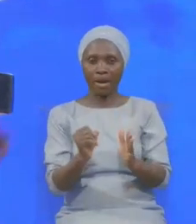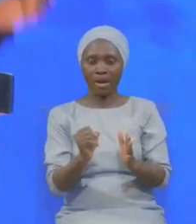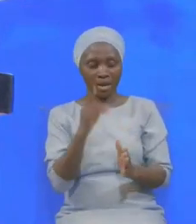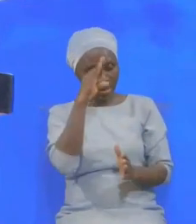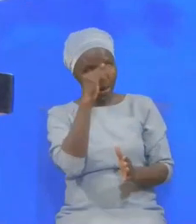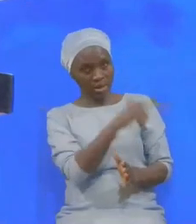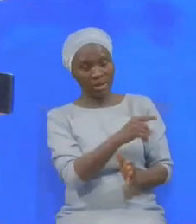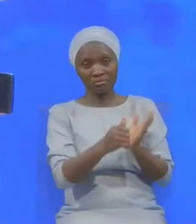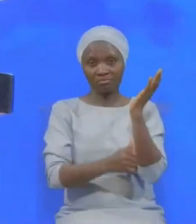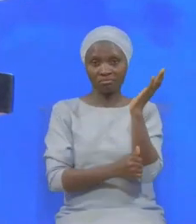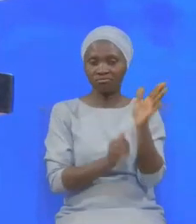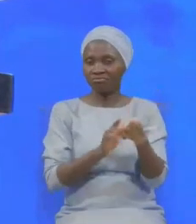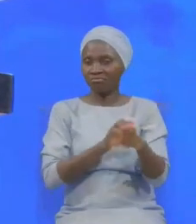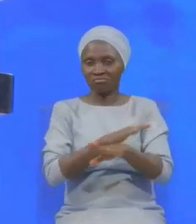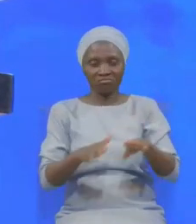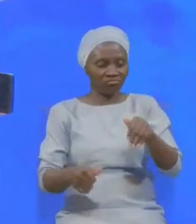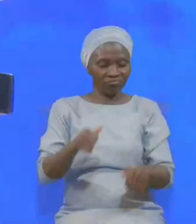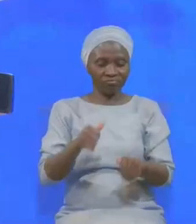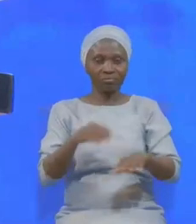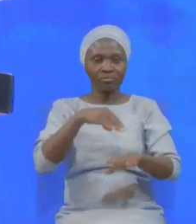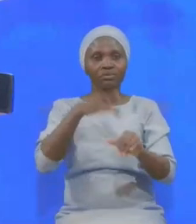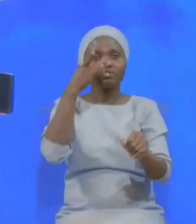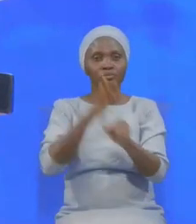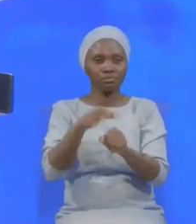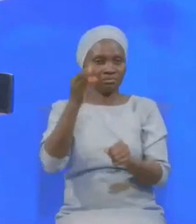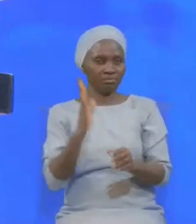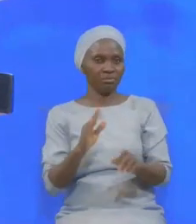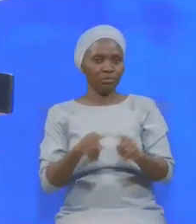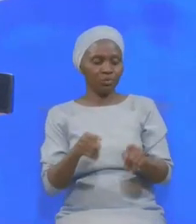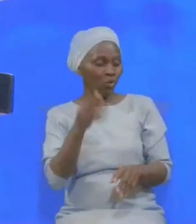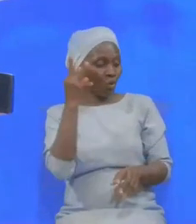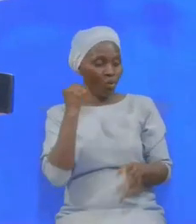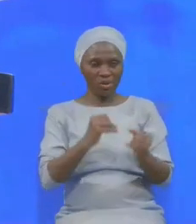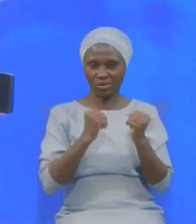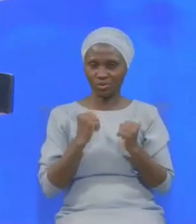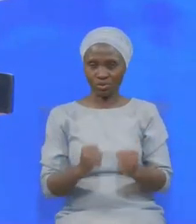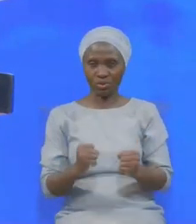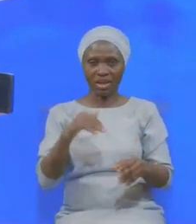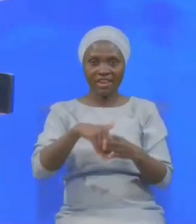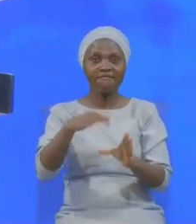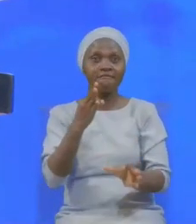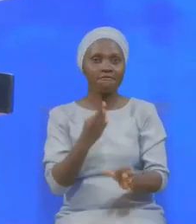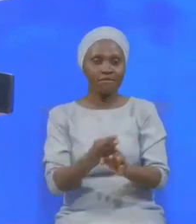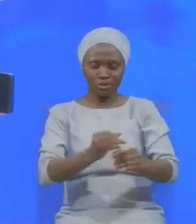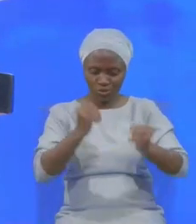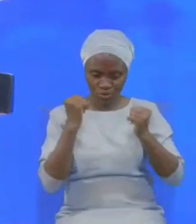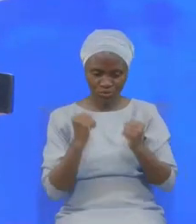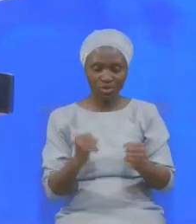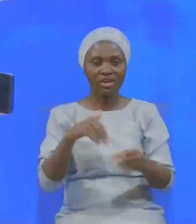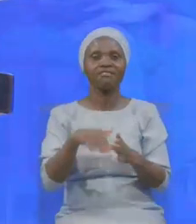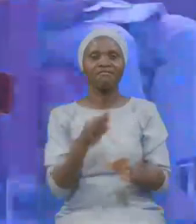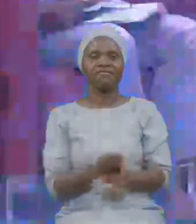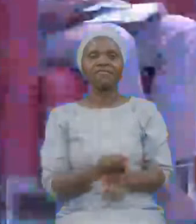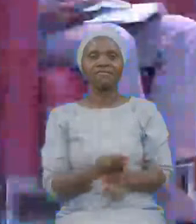incrédulité au sujet de la promesse de Dieu, mais il fut fortifié par la foi. Il fut fortifié par la foi, fortifié par la foi. Vous